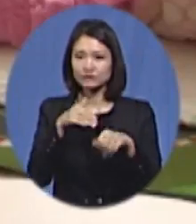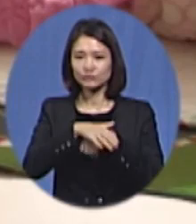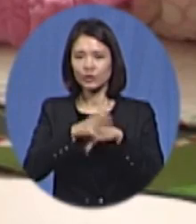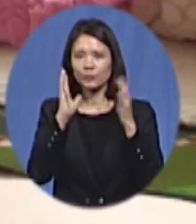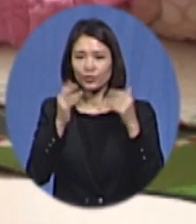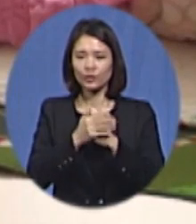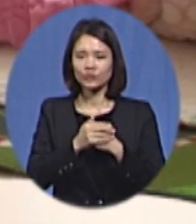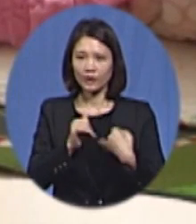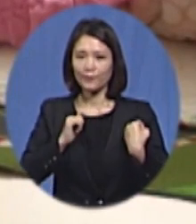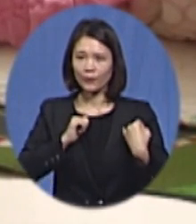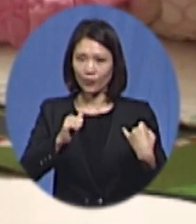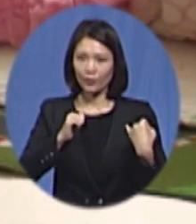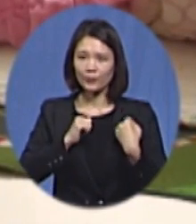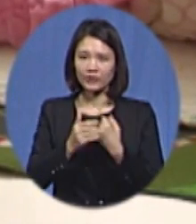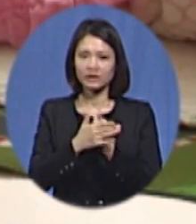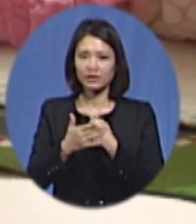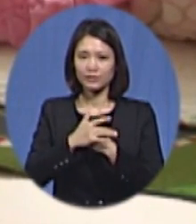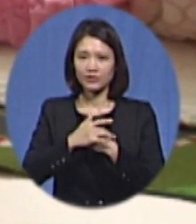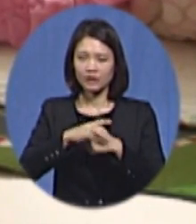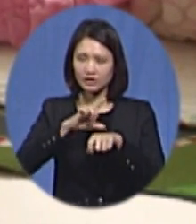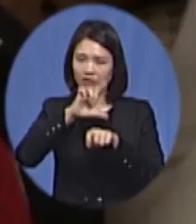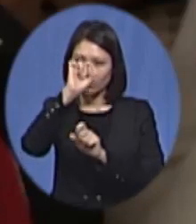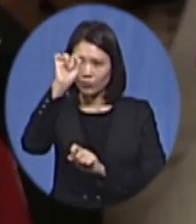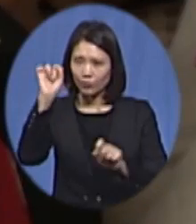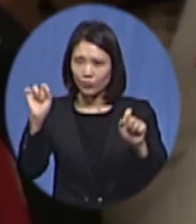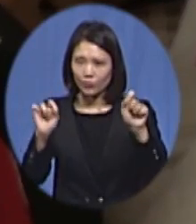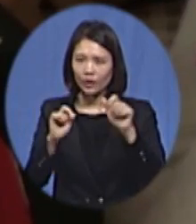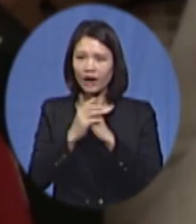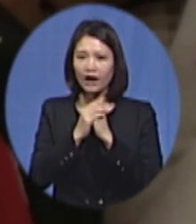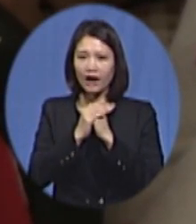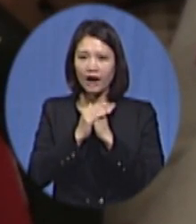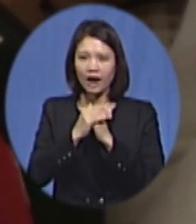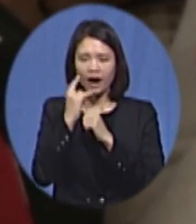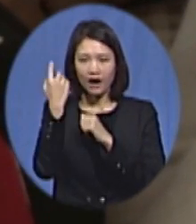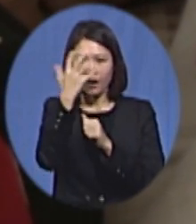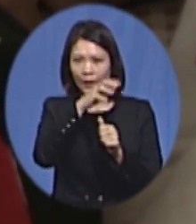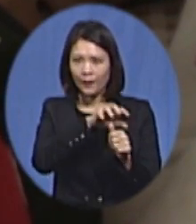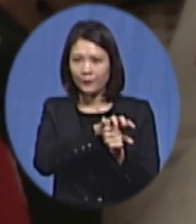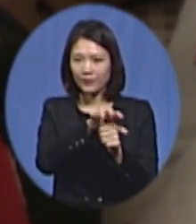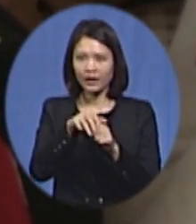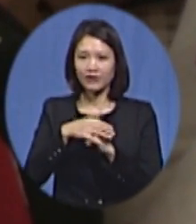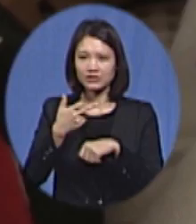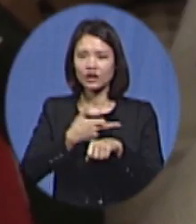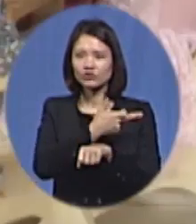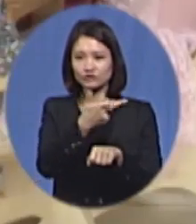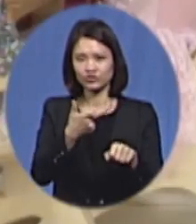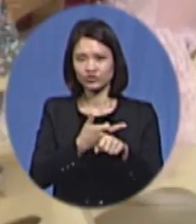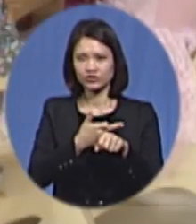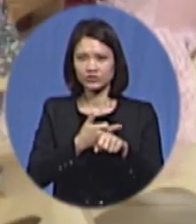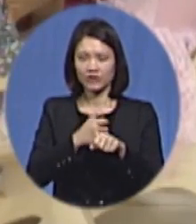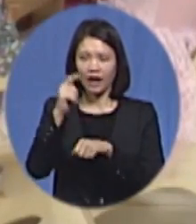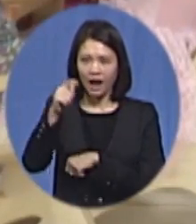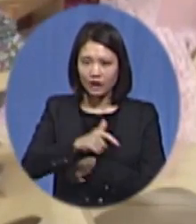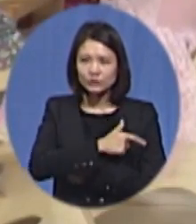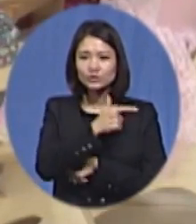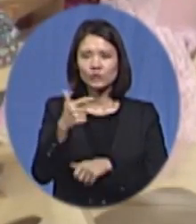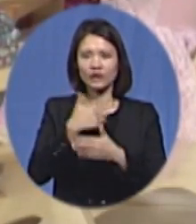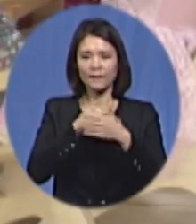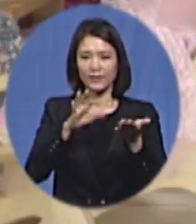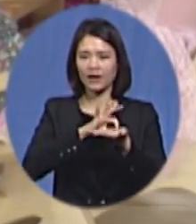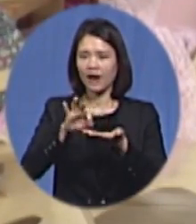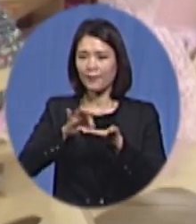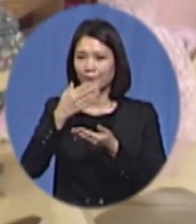맞벌이 등으로 오랜 시간 보육이 필요한 부모와 아이는 12시간, 즉 종일반을 이용할 수 있게